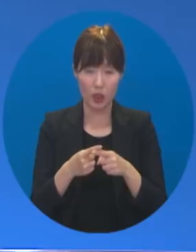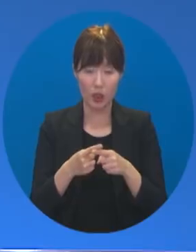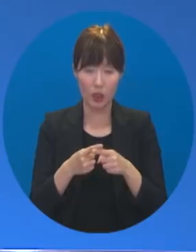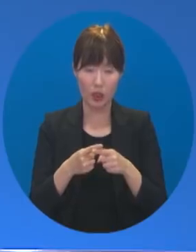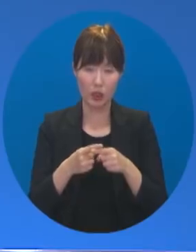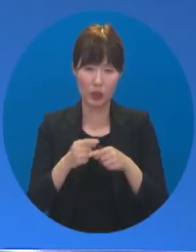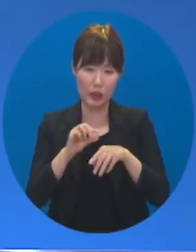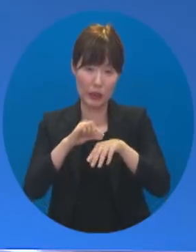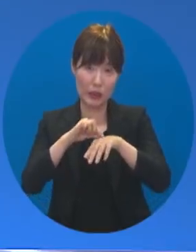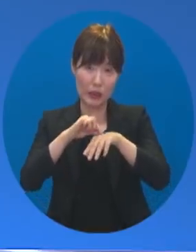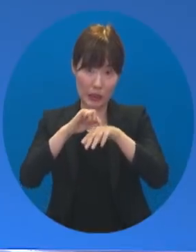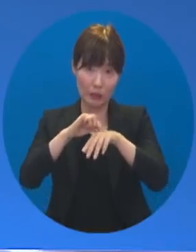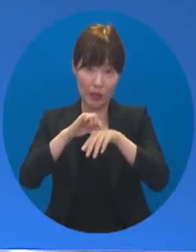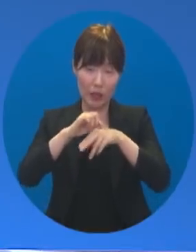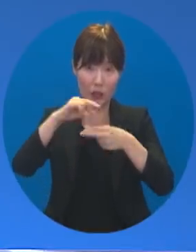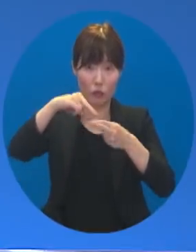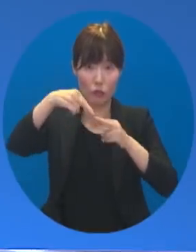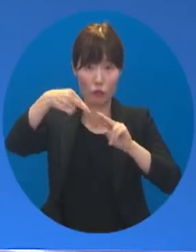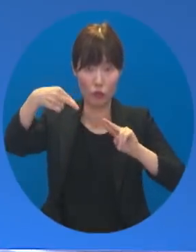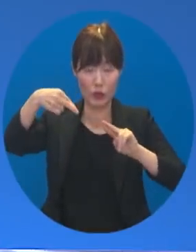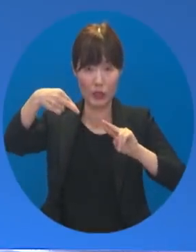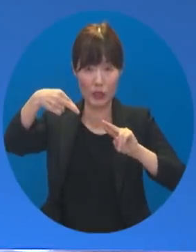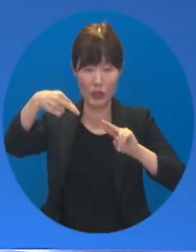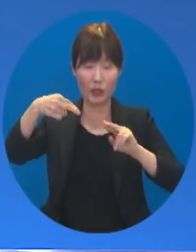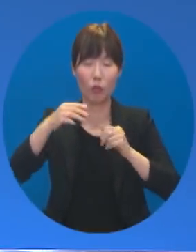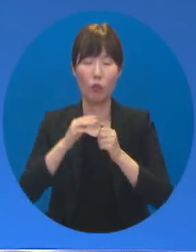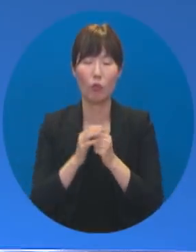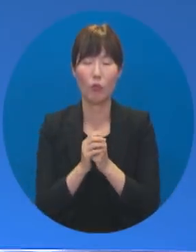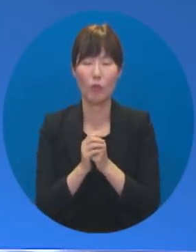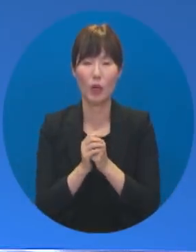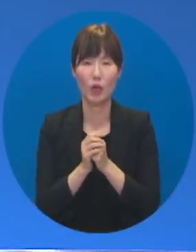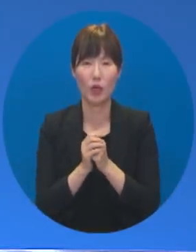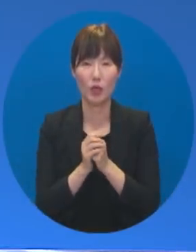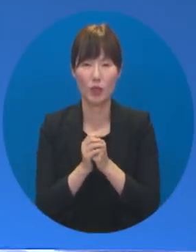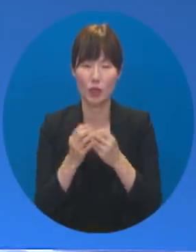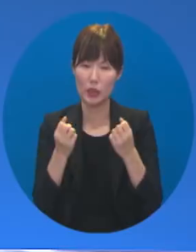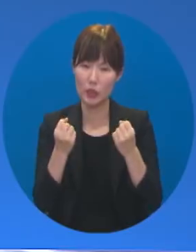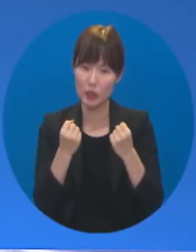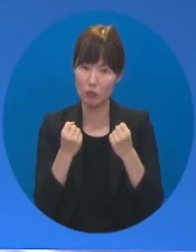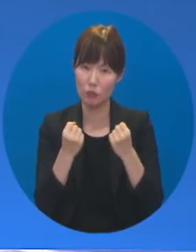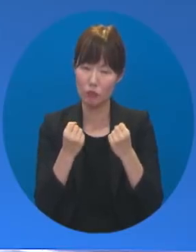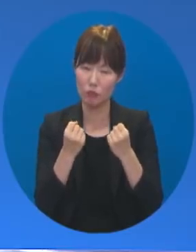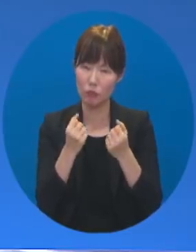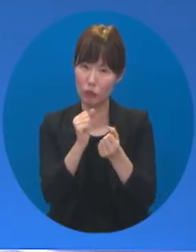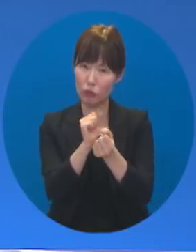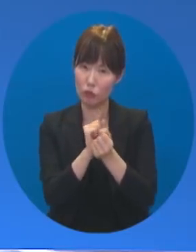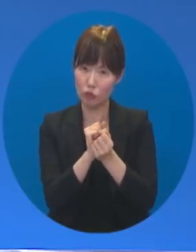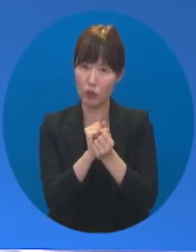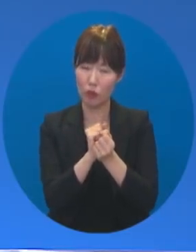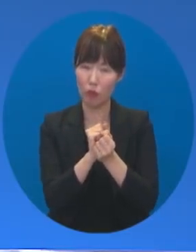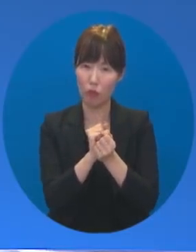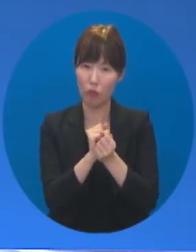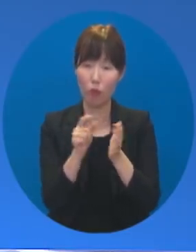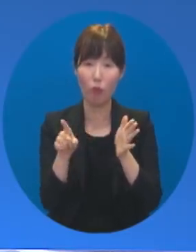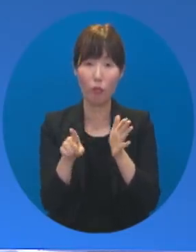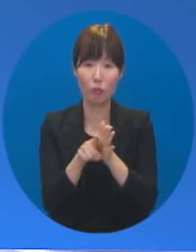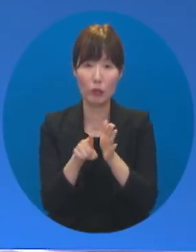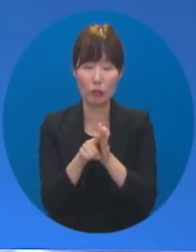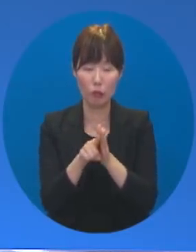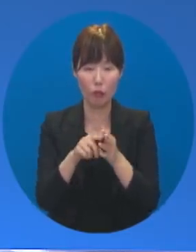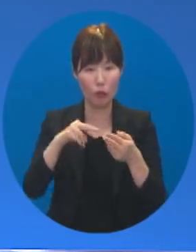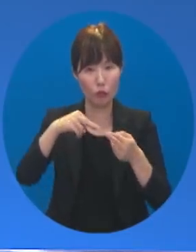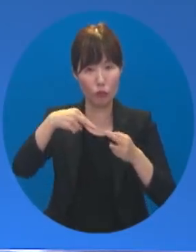이제 뭔가 더 그것이 에너지를 준다고 해서 지방 줄기세포 치료를 잠깐 했었는데